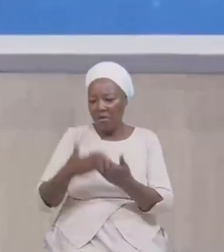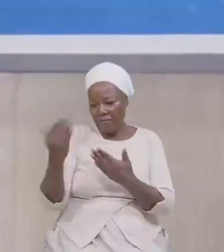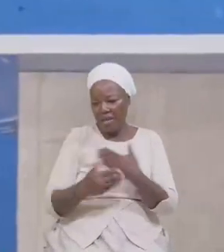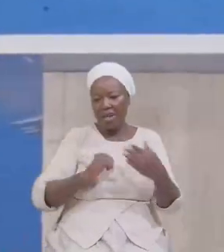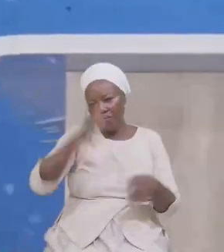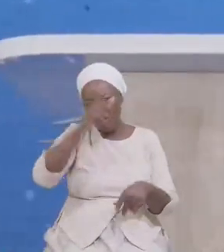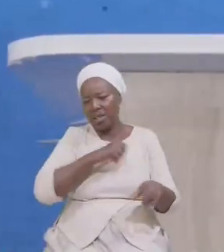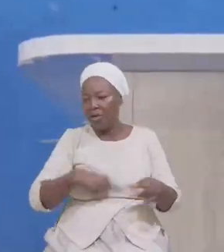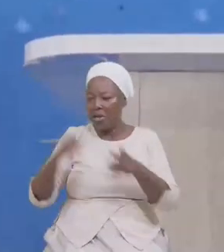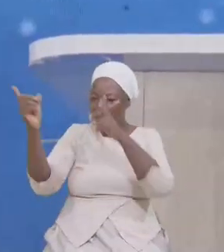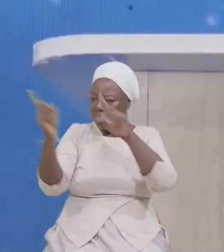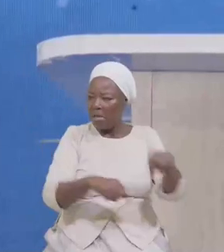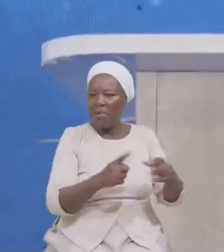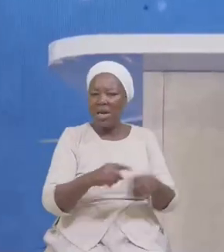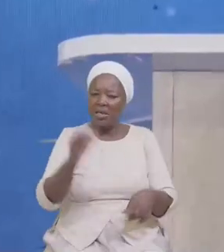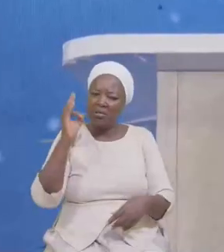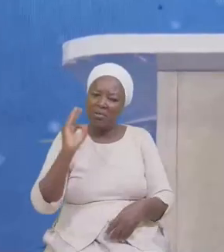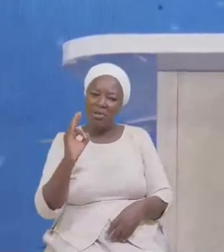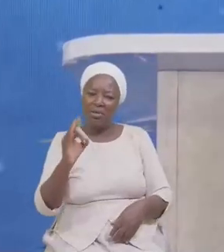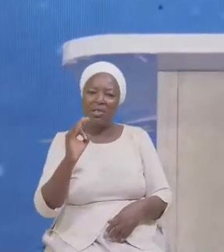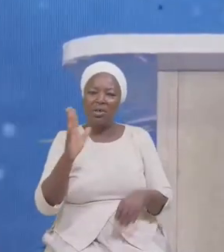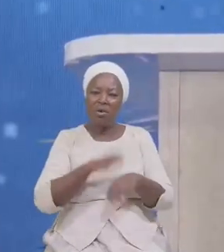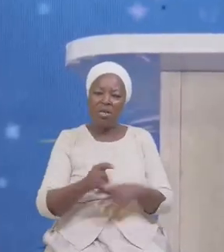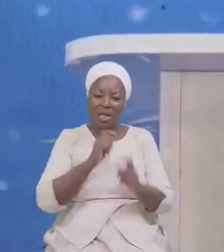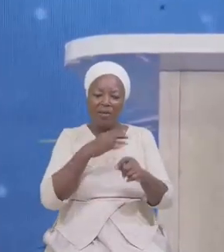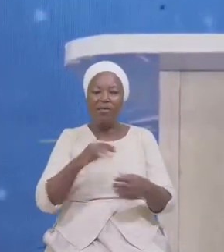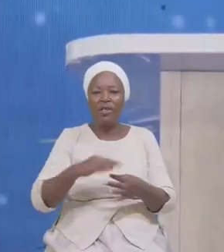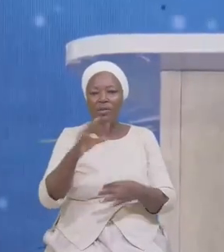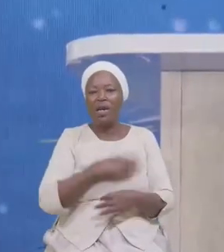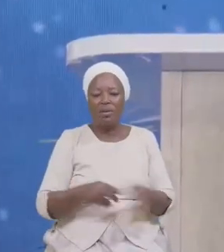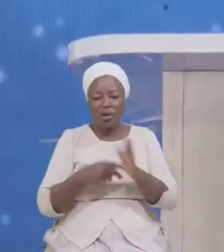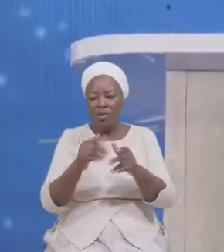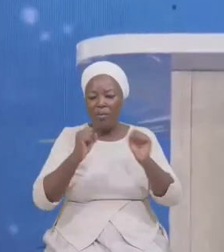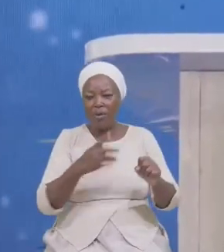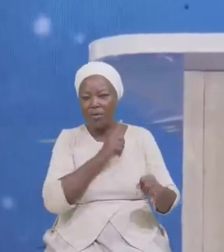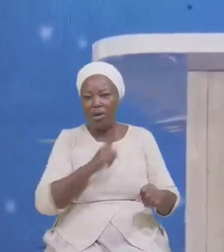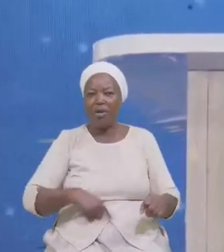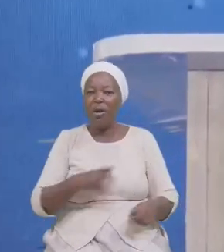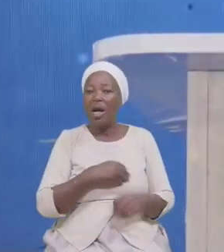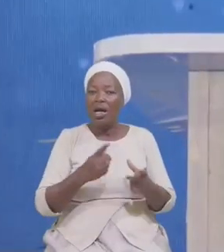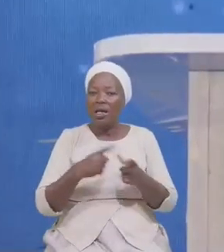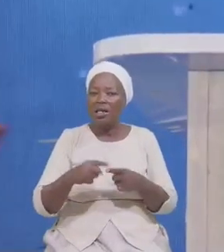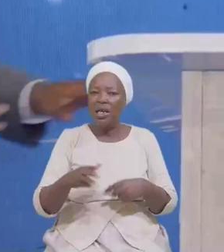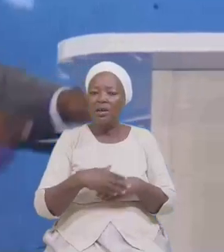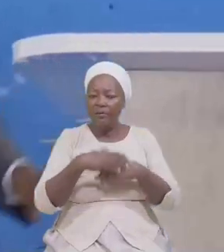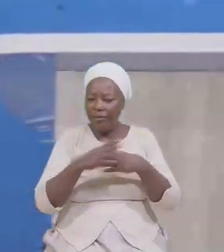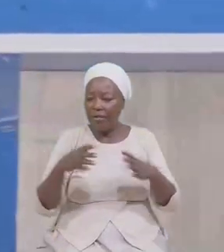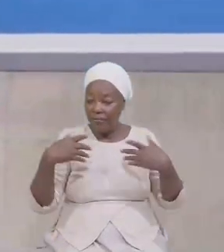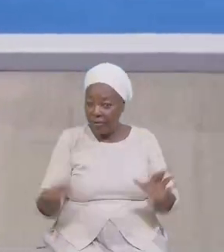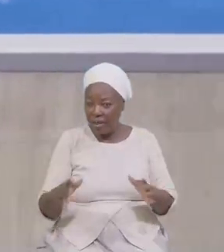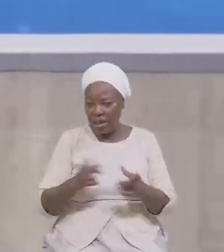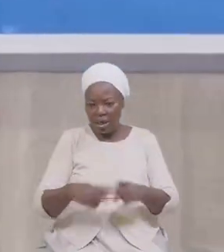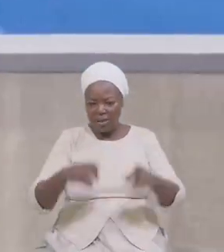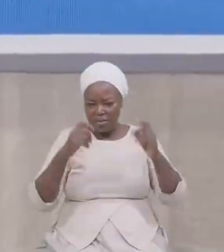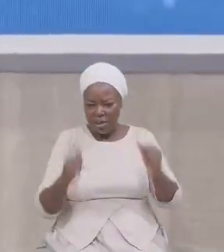l'esprit. Je lui ai parlé de la manifestation de la puissance de Dieu. Voici là où je veux arriver immédiatement. Après avoir fini, je sortais comme